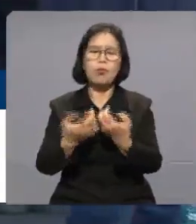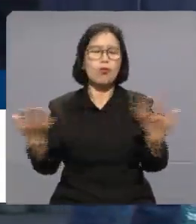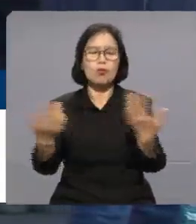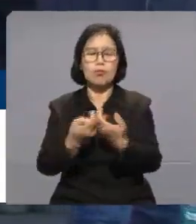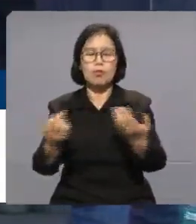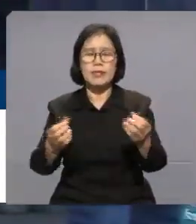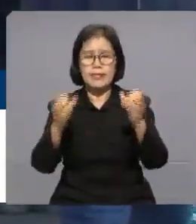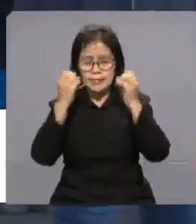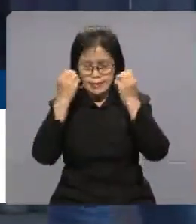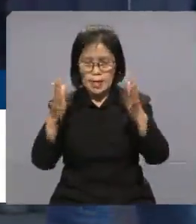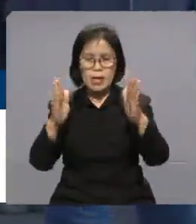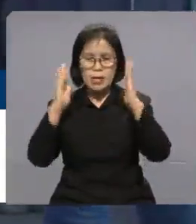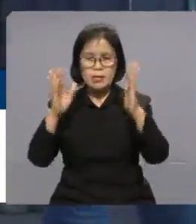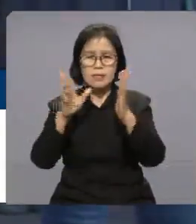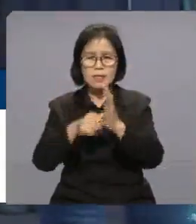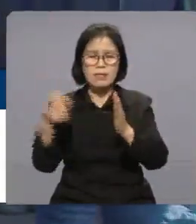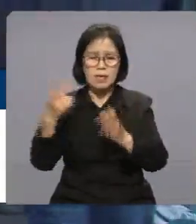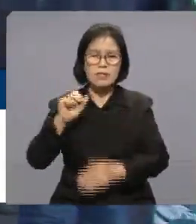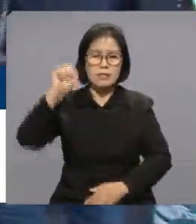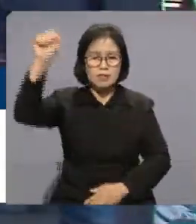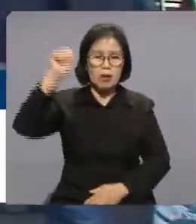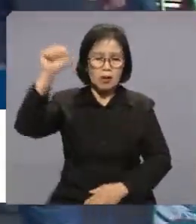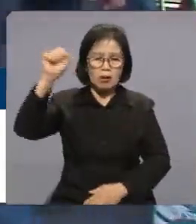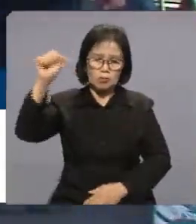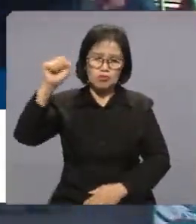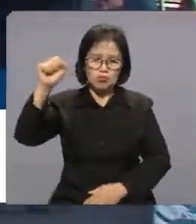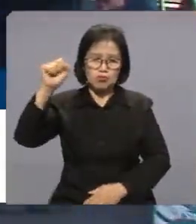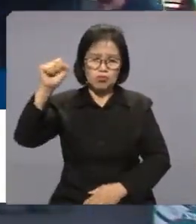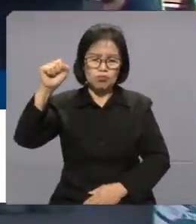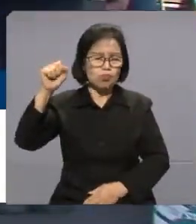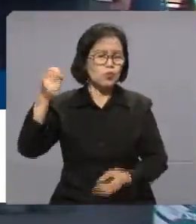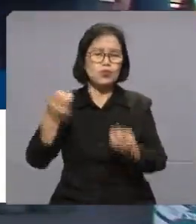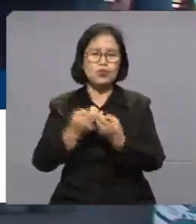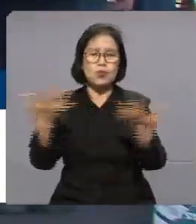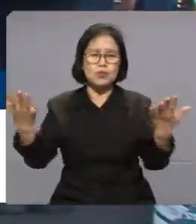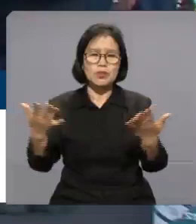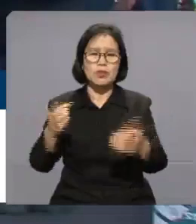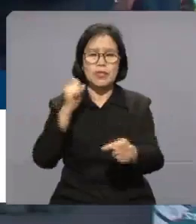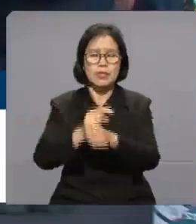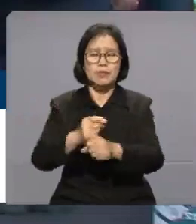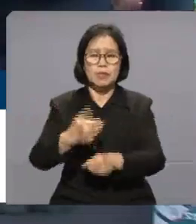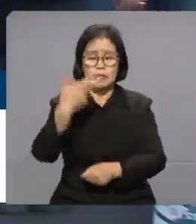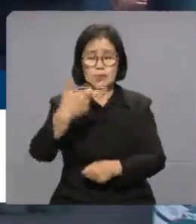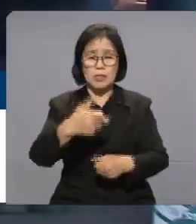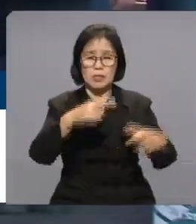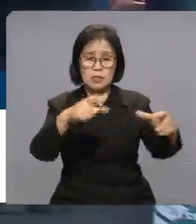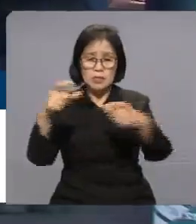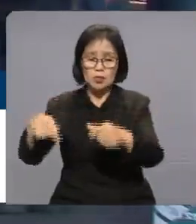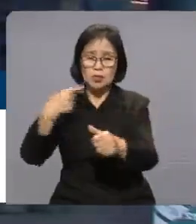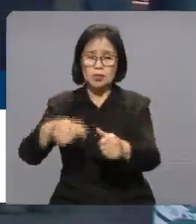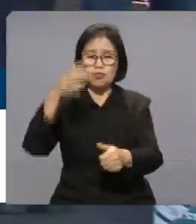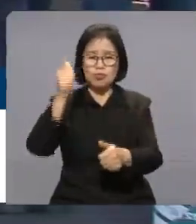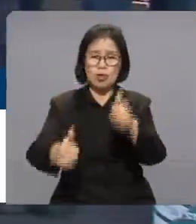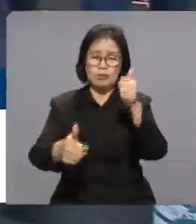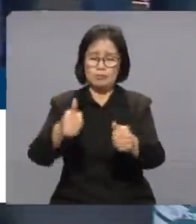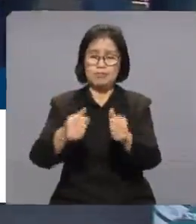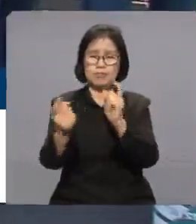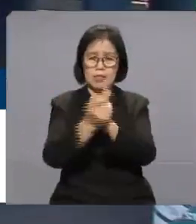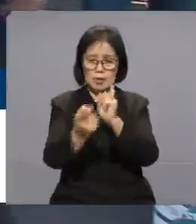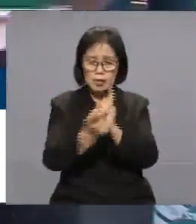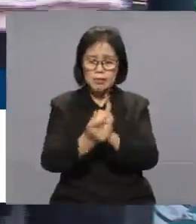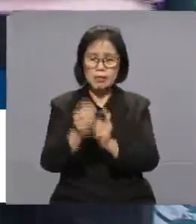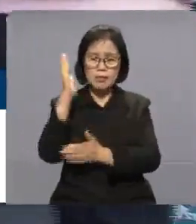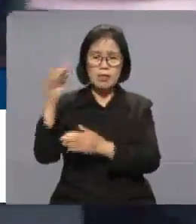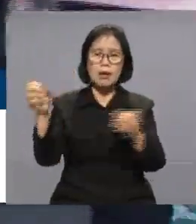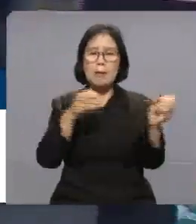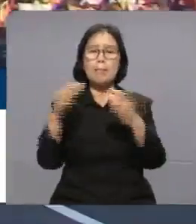없이 신학기 때 다시 한번 파업을 할 수밖에 없다라고 이미 17개 시도교육감을 만나면서